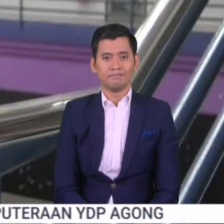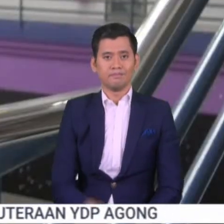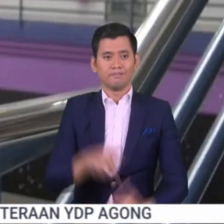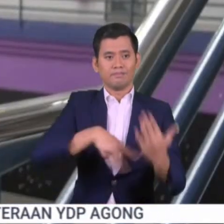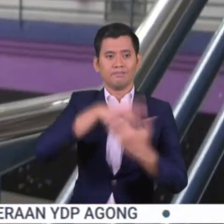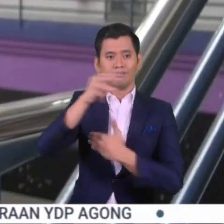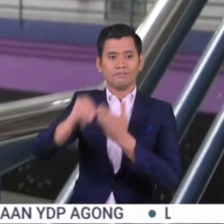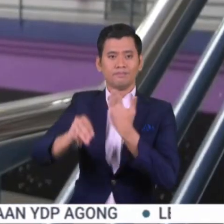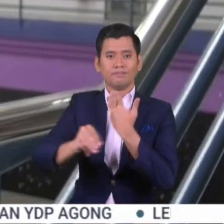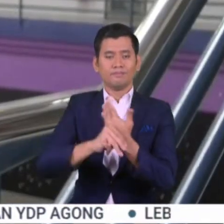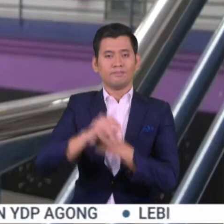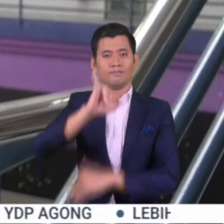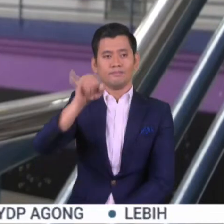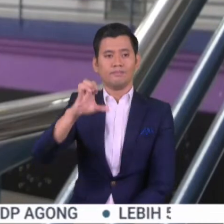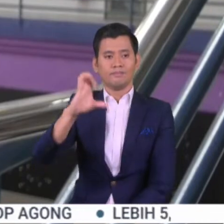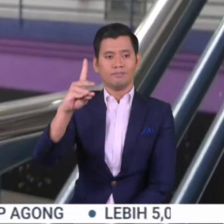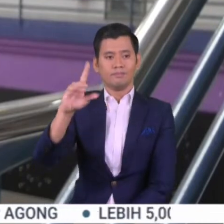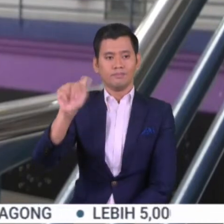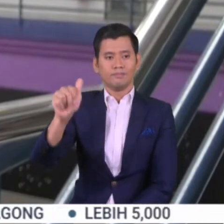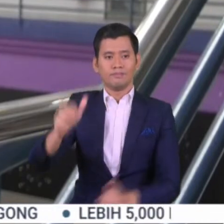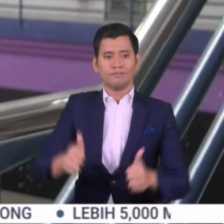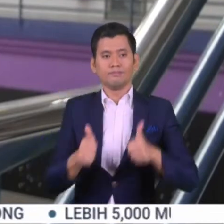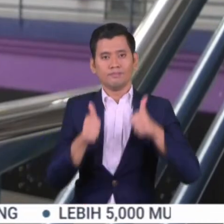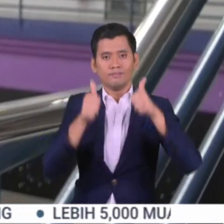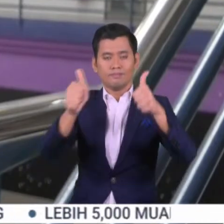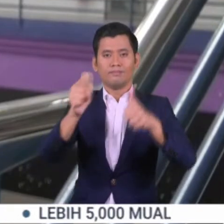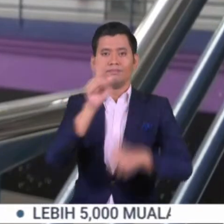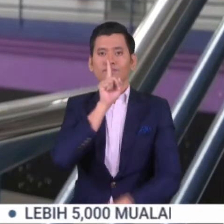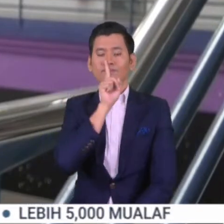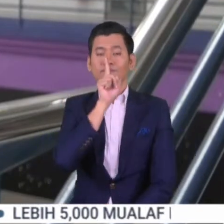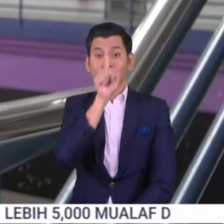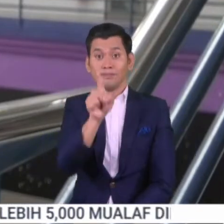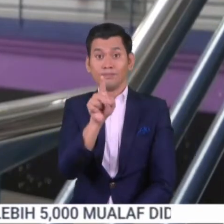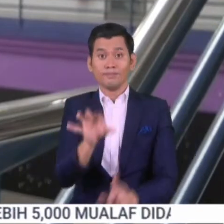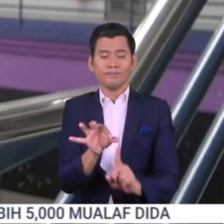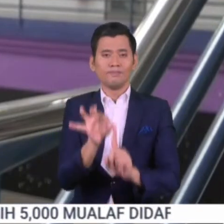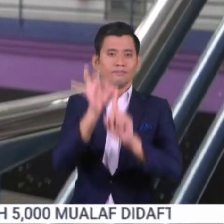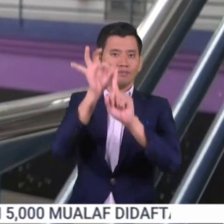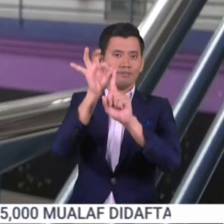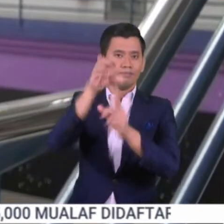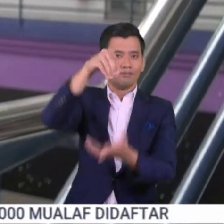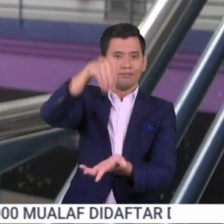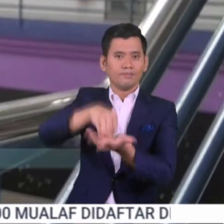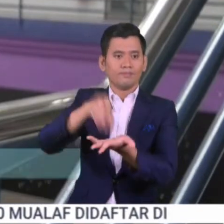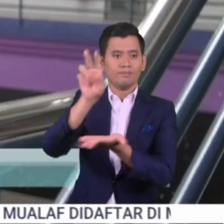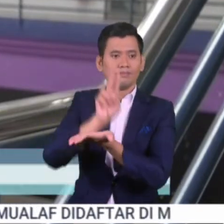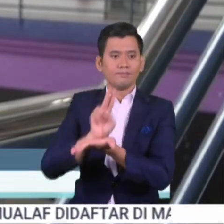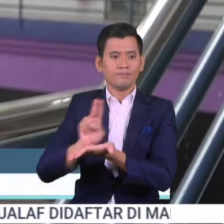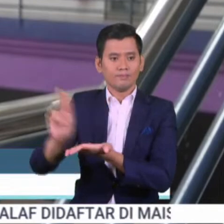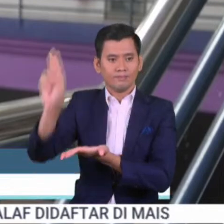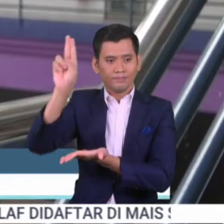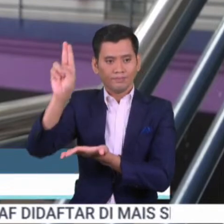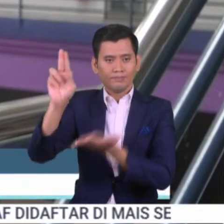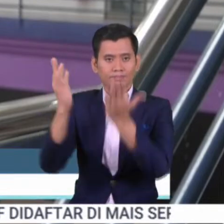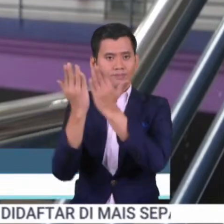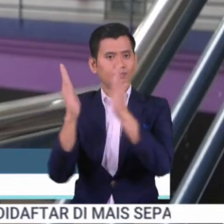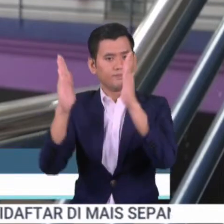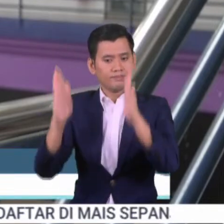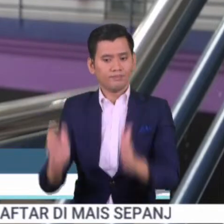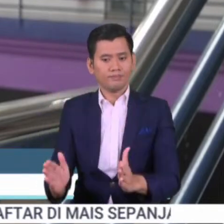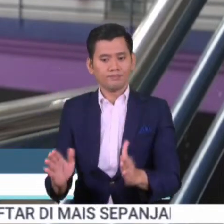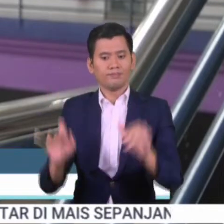Program Jendela ni sangat baguslah sebenarnya sebab terutama sekali di universiti, pelajar-pelajar